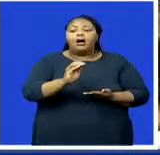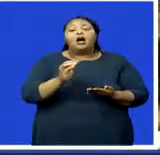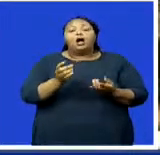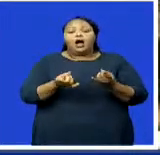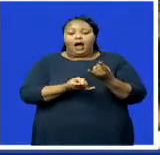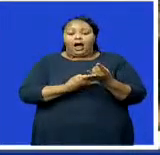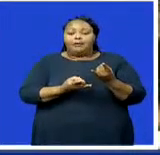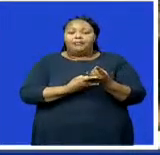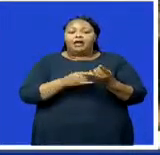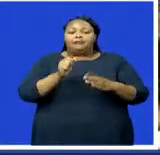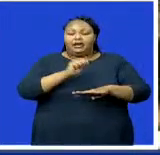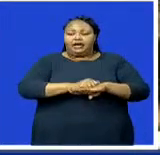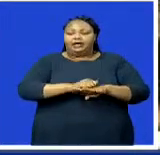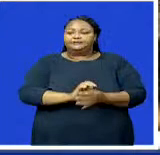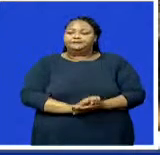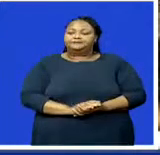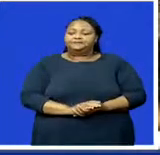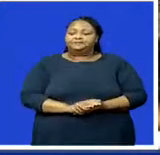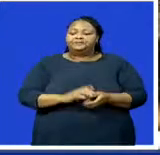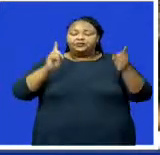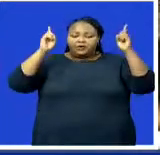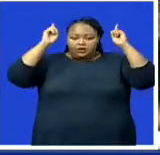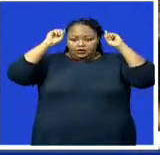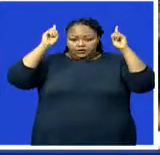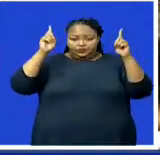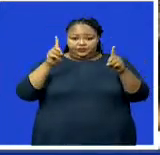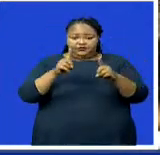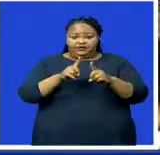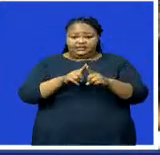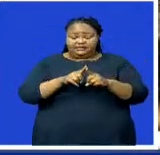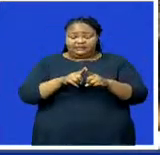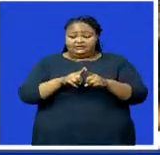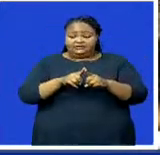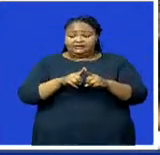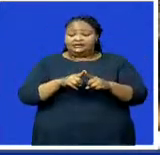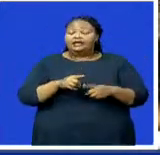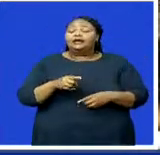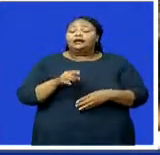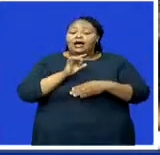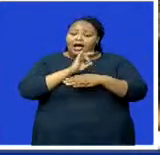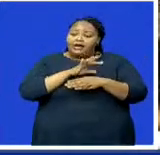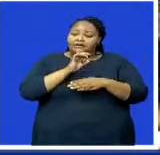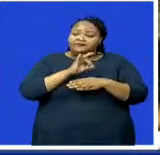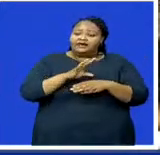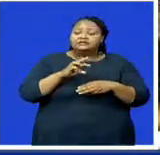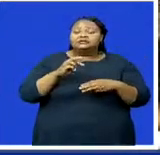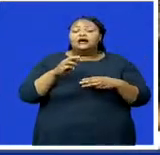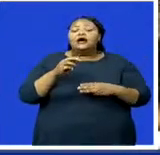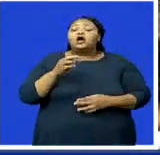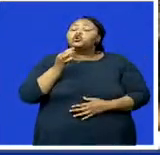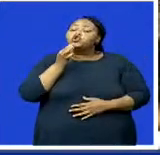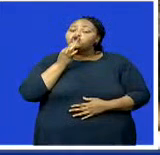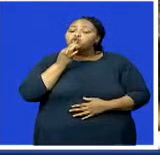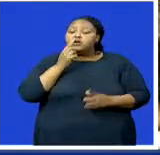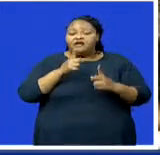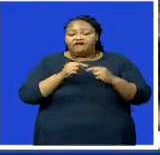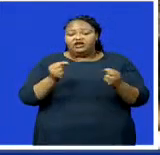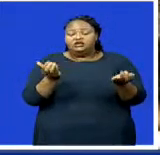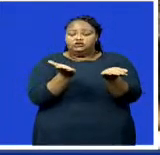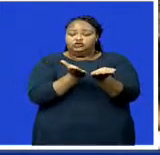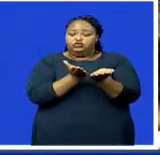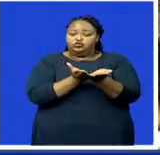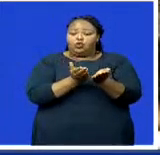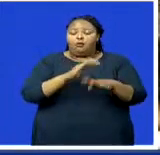Inyuvesi yakuleli UNESO ayikhuthaza abamfula abasha lasebacetsile esikolweni ikakhulu emamvombatana ukuthi bakukhuthalele kufunda